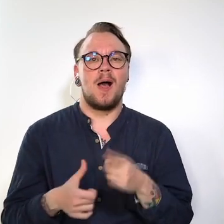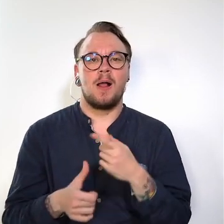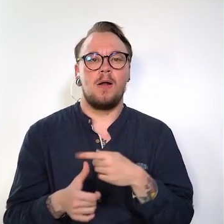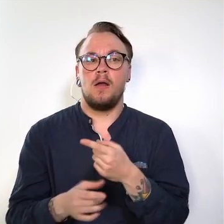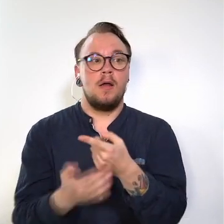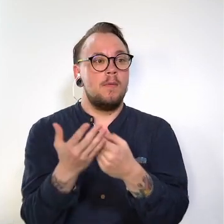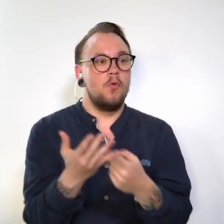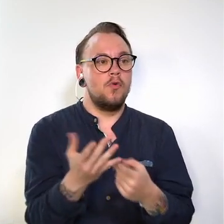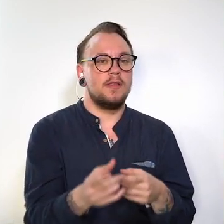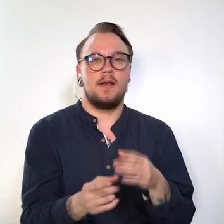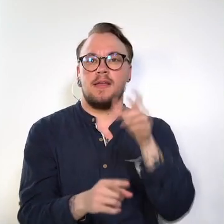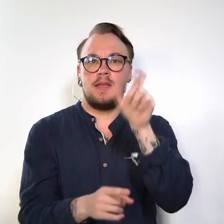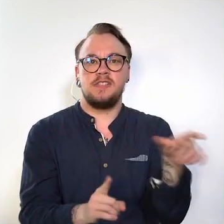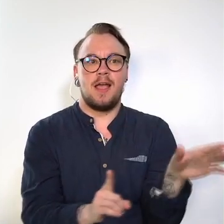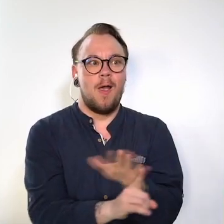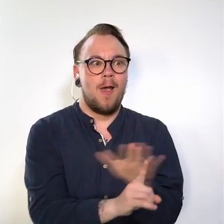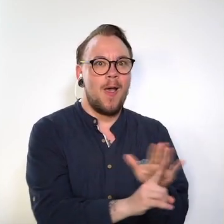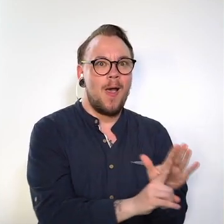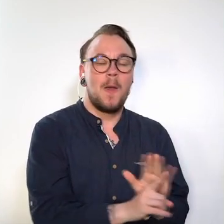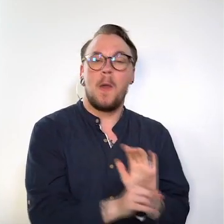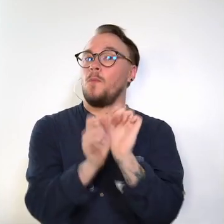muut ihmiset homoiksi ja se leviää.